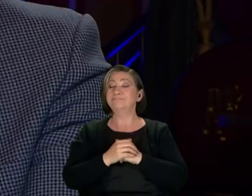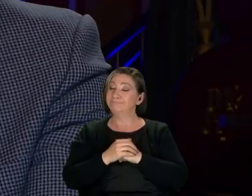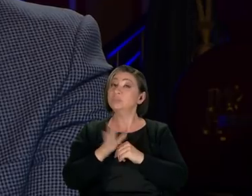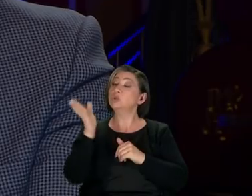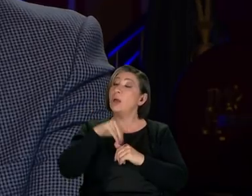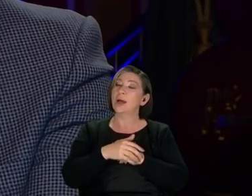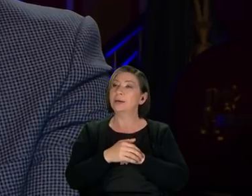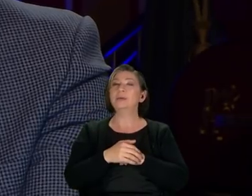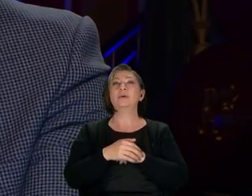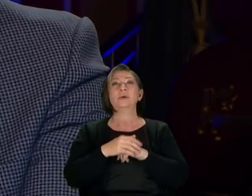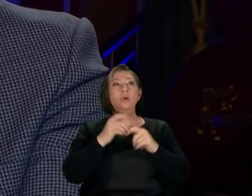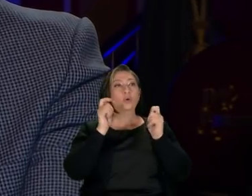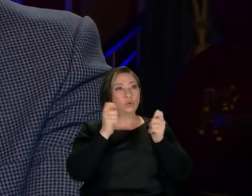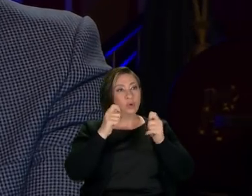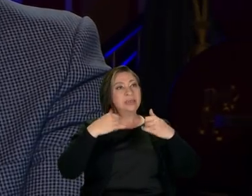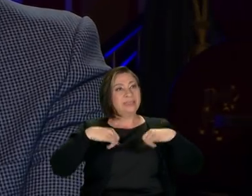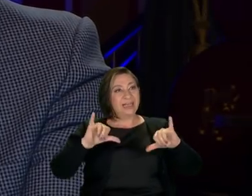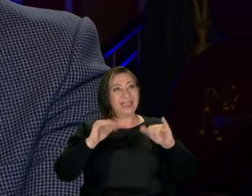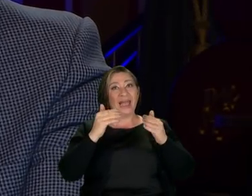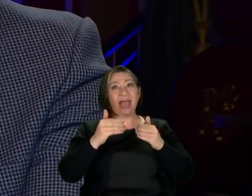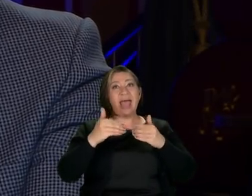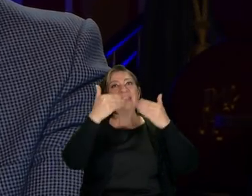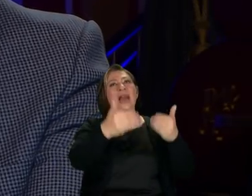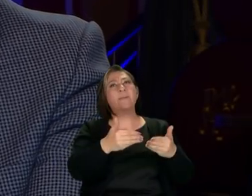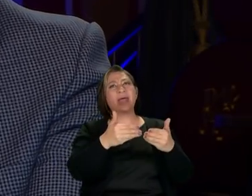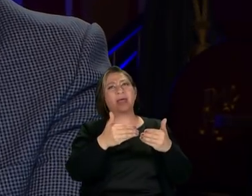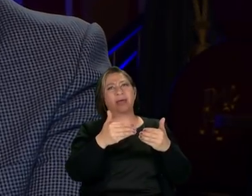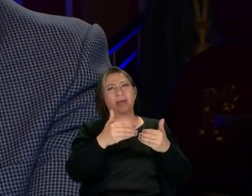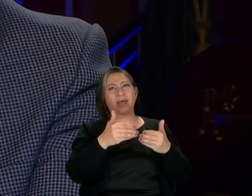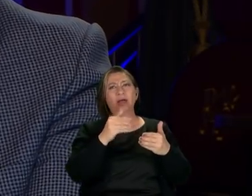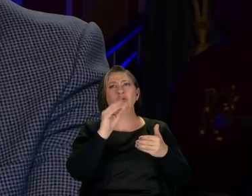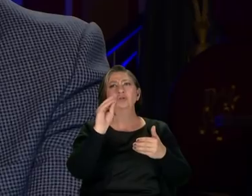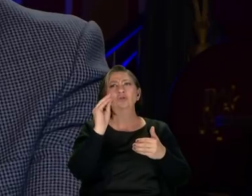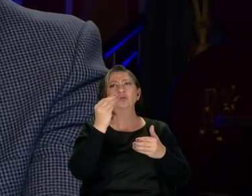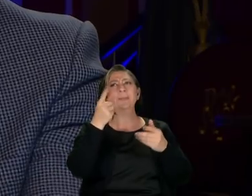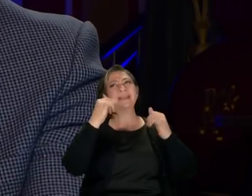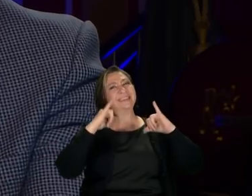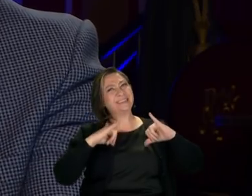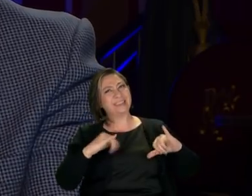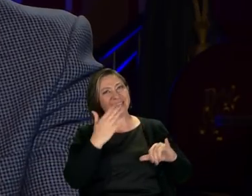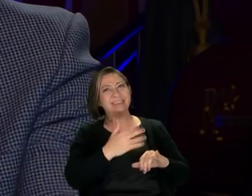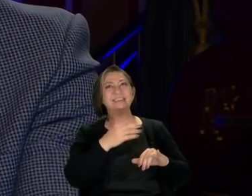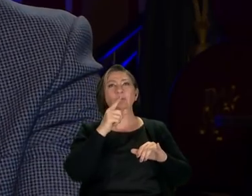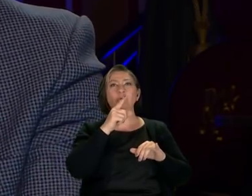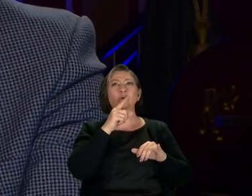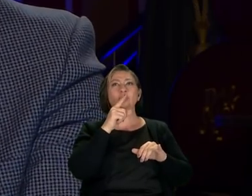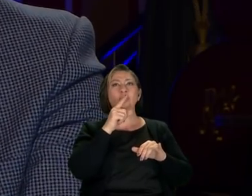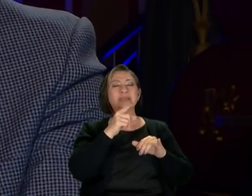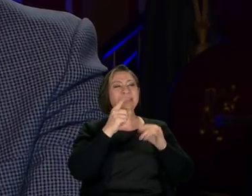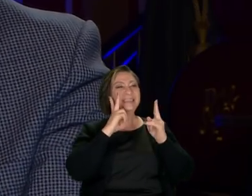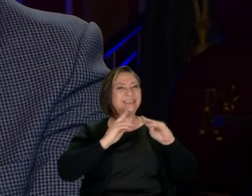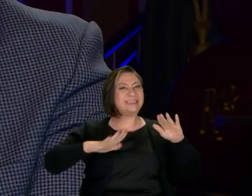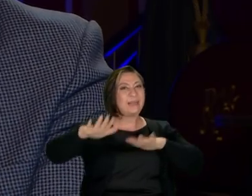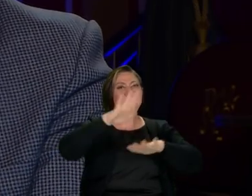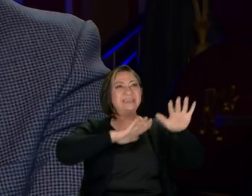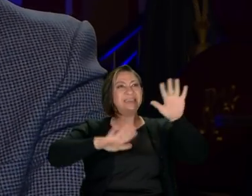Sonra? Şimdi bir zorunlu tatil aslında erteleme. Yani çocuklar biraz dinlensin, şu biraz steril hale getirelim